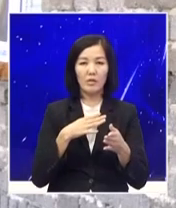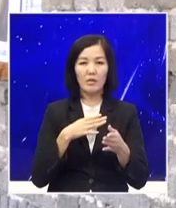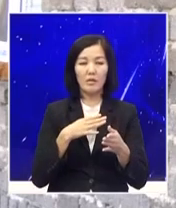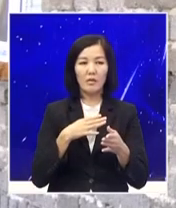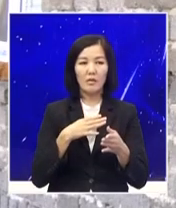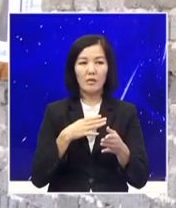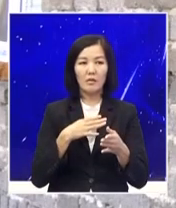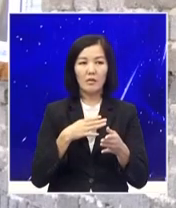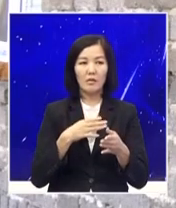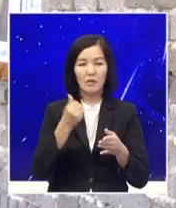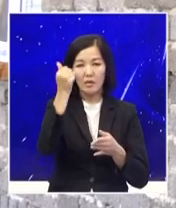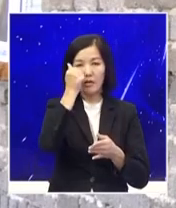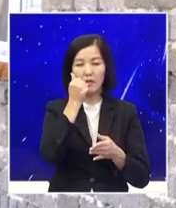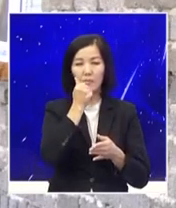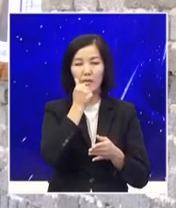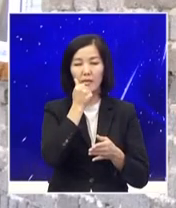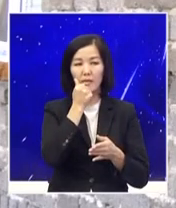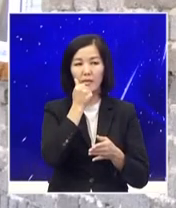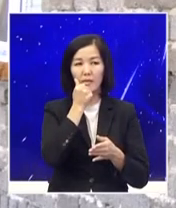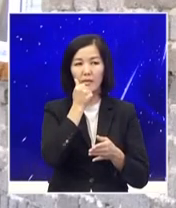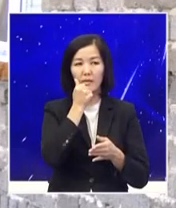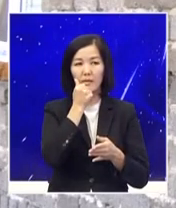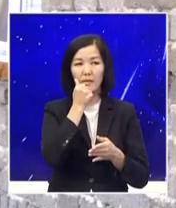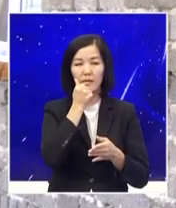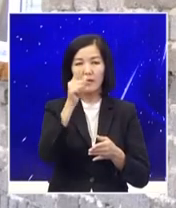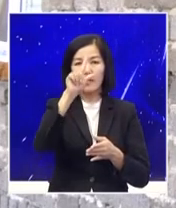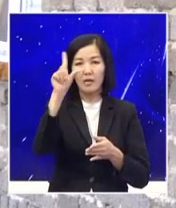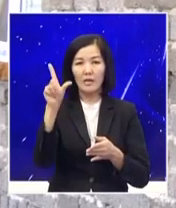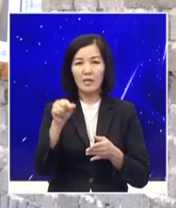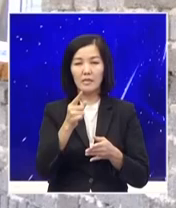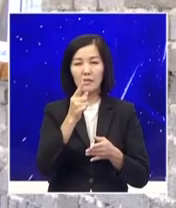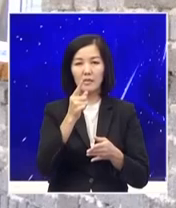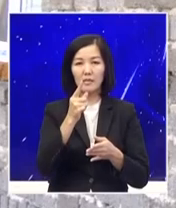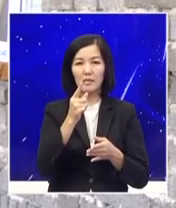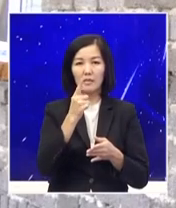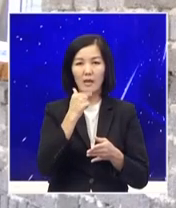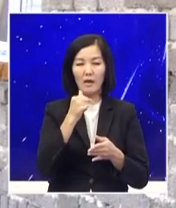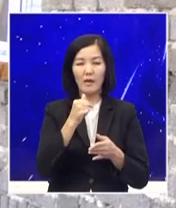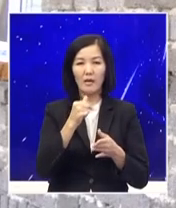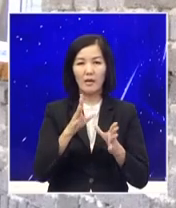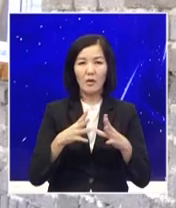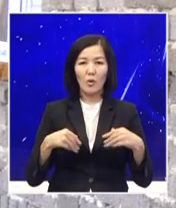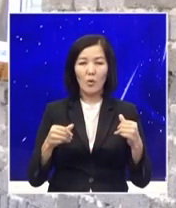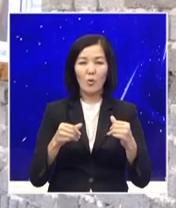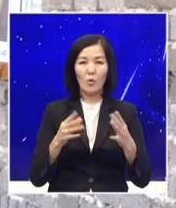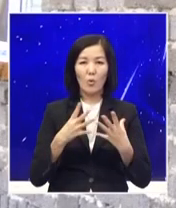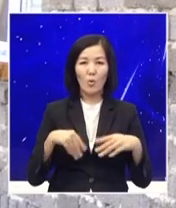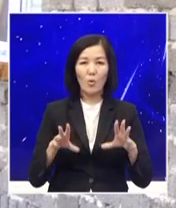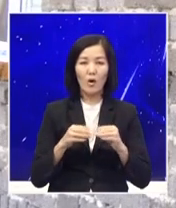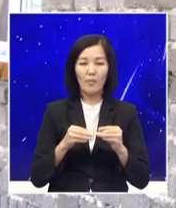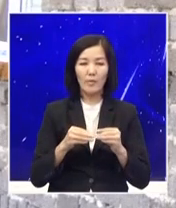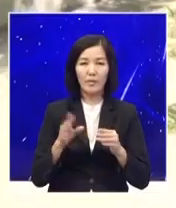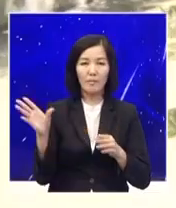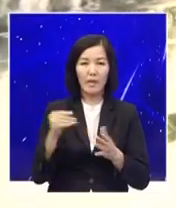деп көмектерін көрсетіп жатыр. Қызылай қоғамының ұжымының. Қызметкерлерінің барлығына басымды деп